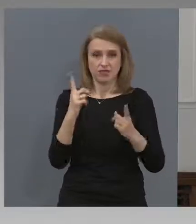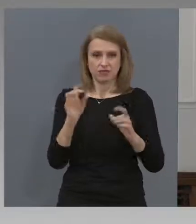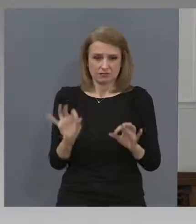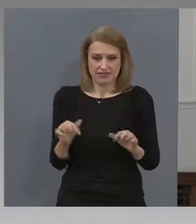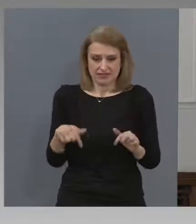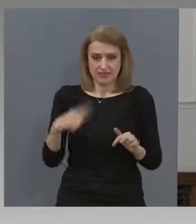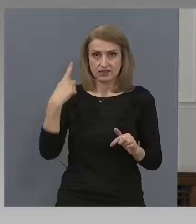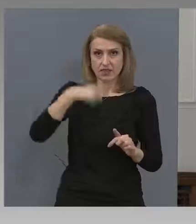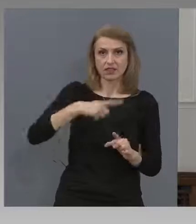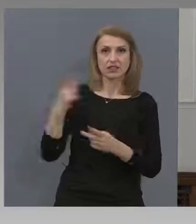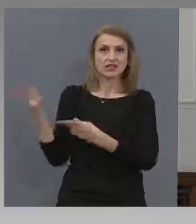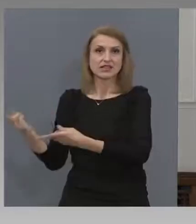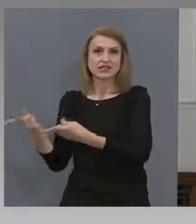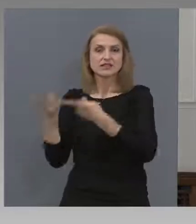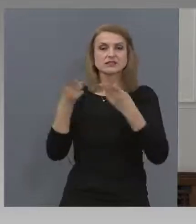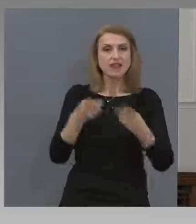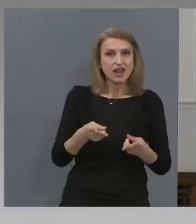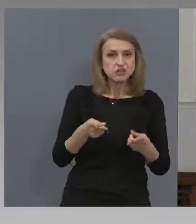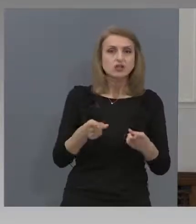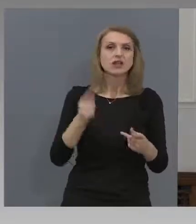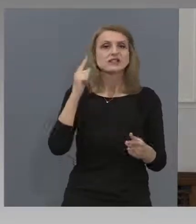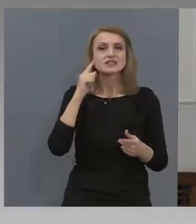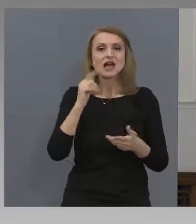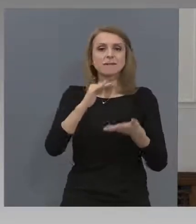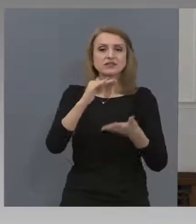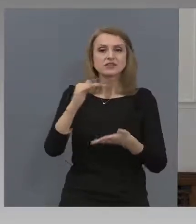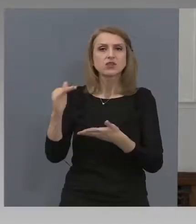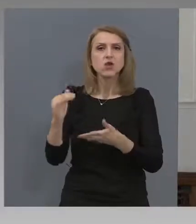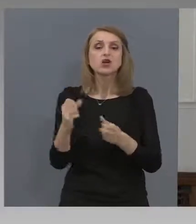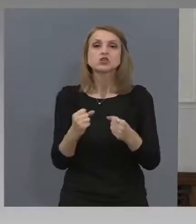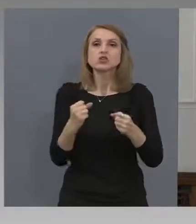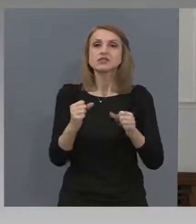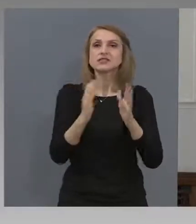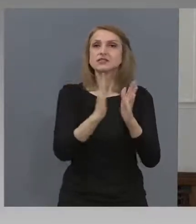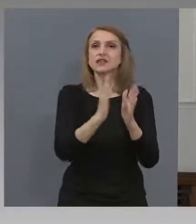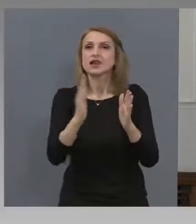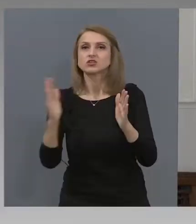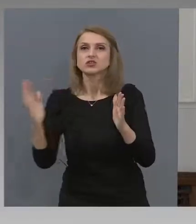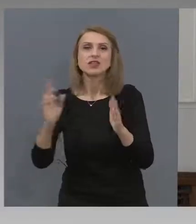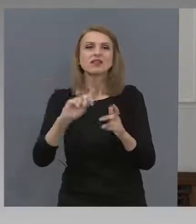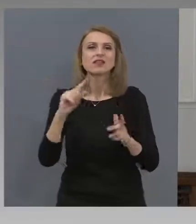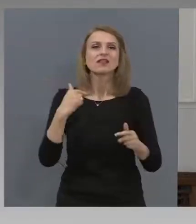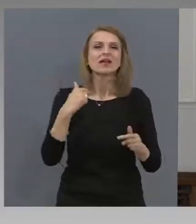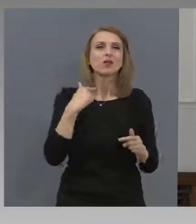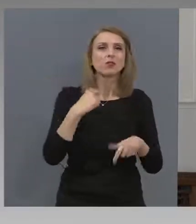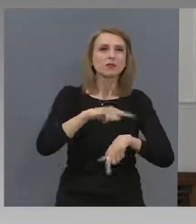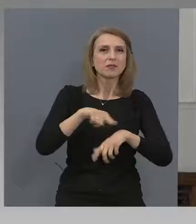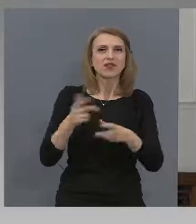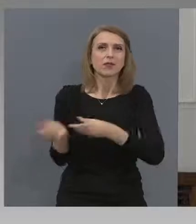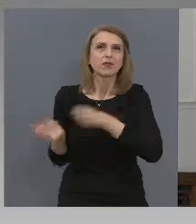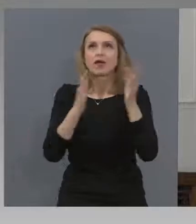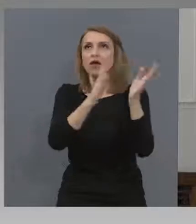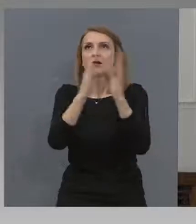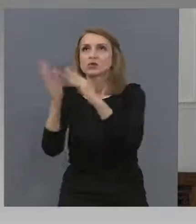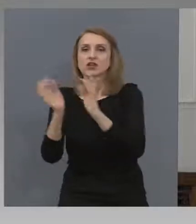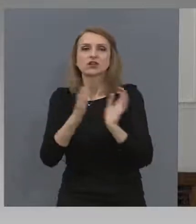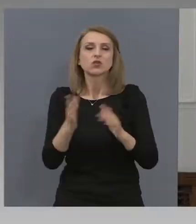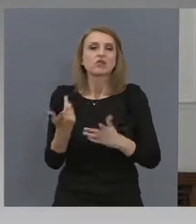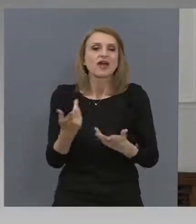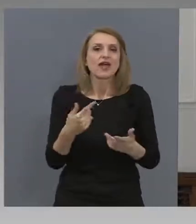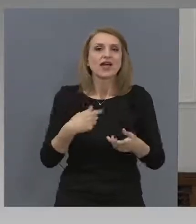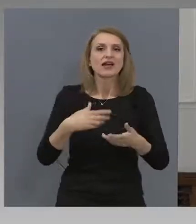днеска, да знаем, че стоката ще издържи цял ден на покупки, за да не се губи излишен труд, хора, време и така нататък. Това е